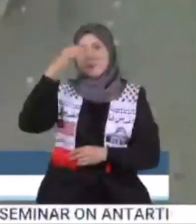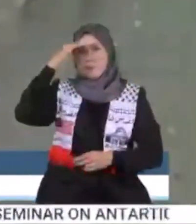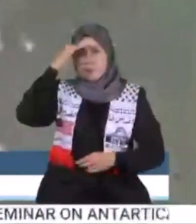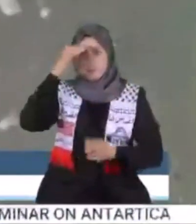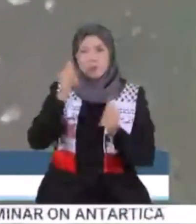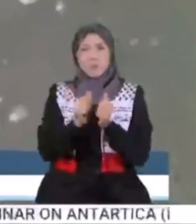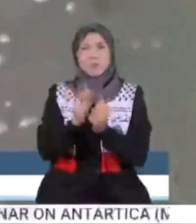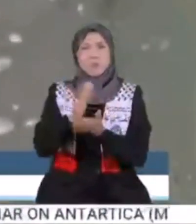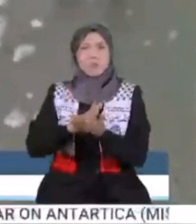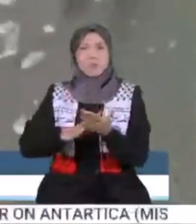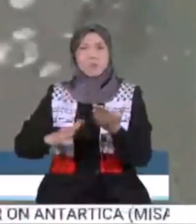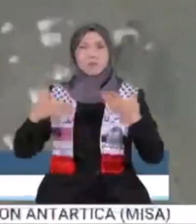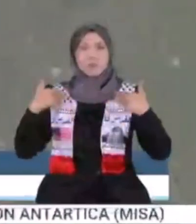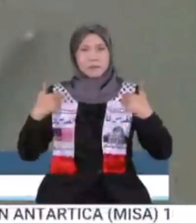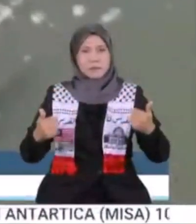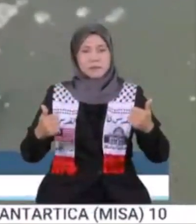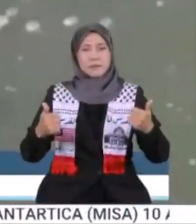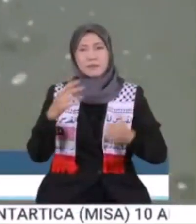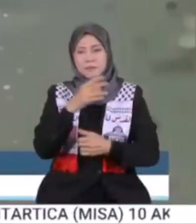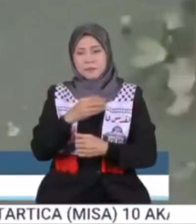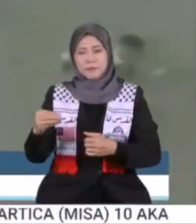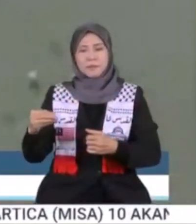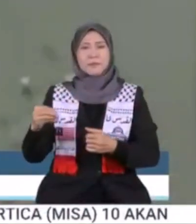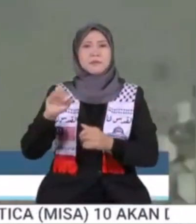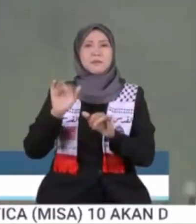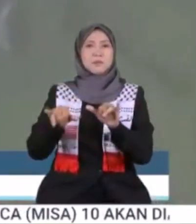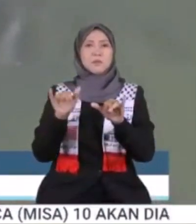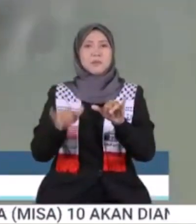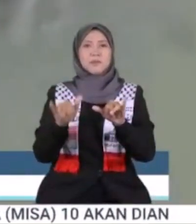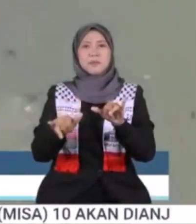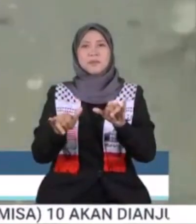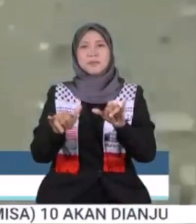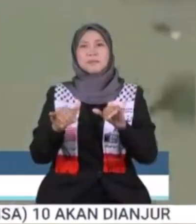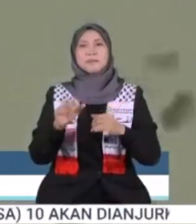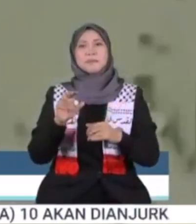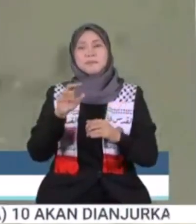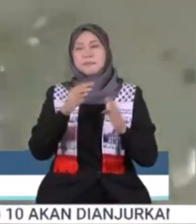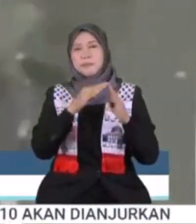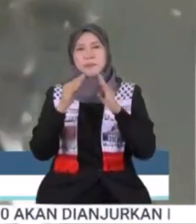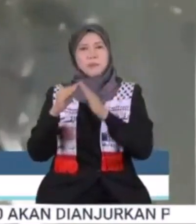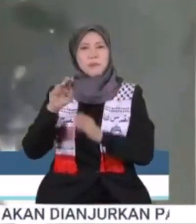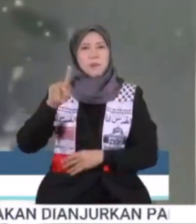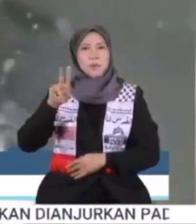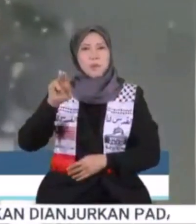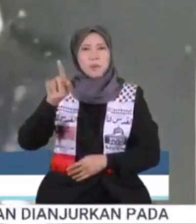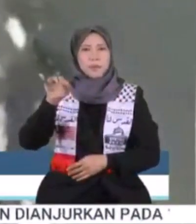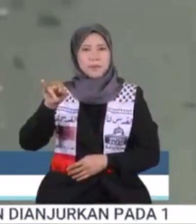Johor bersama bahagian kesihatan serta bahagian kejuruteraan Majlis Perbandaran Kulai.